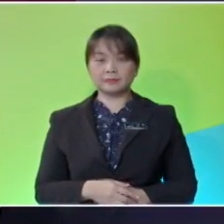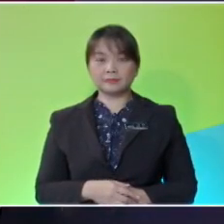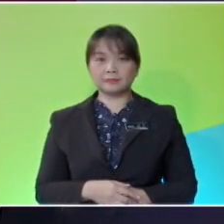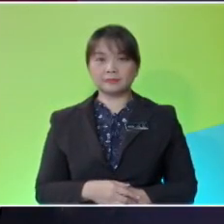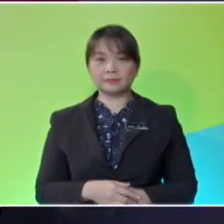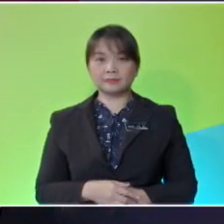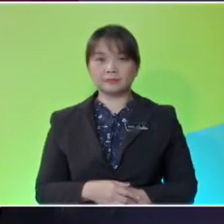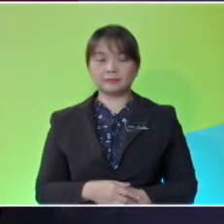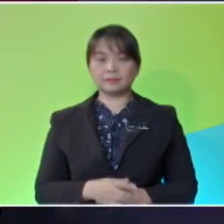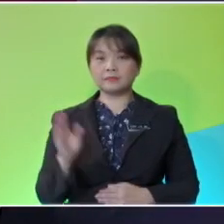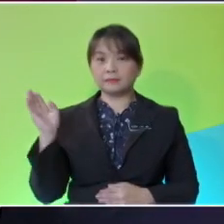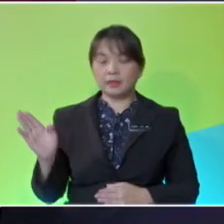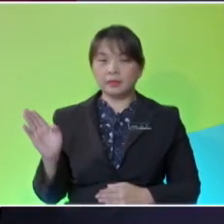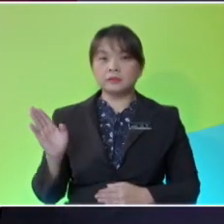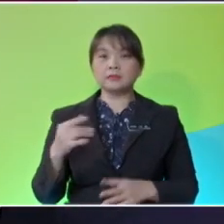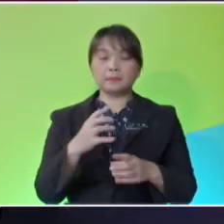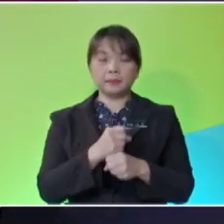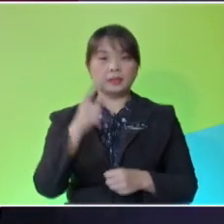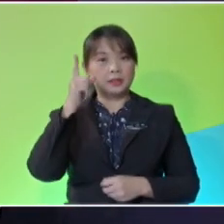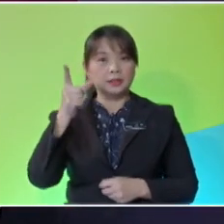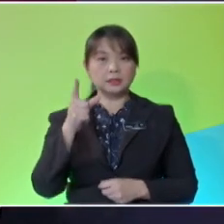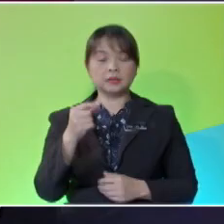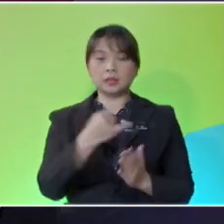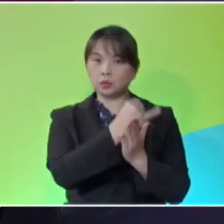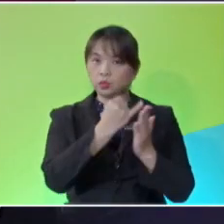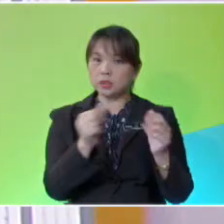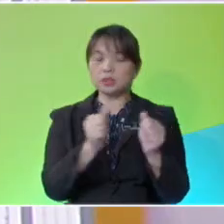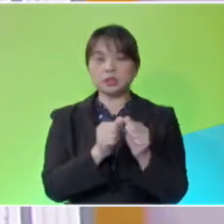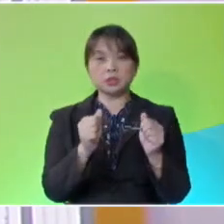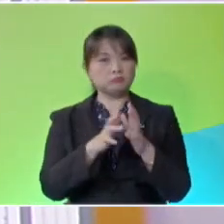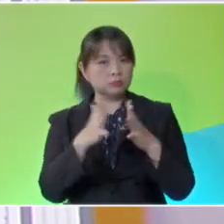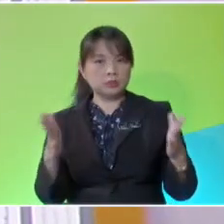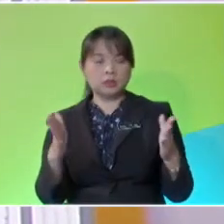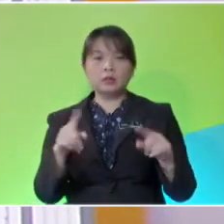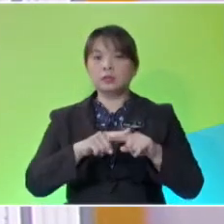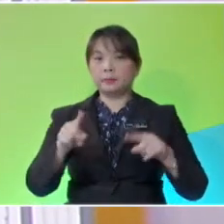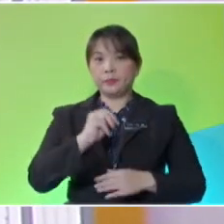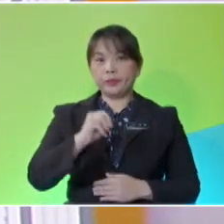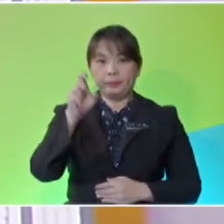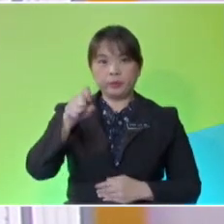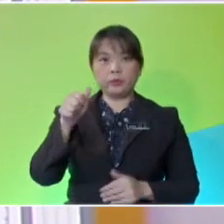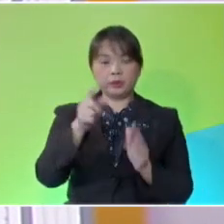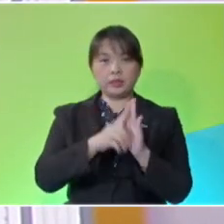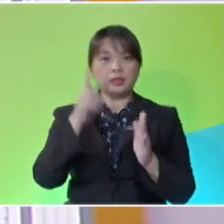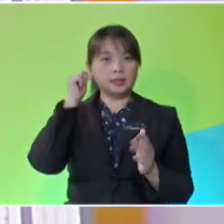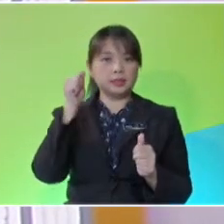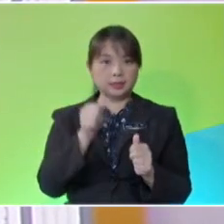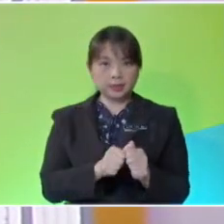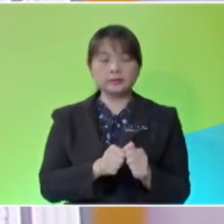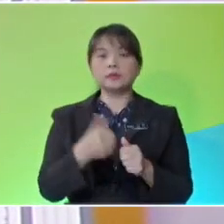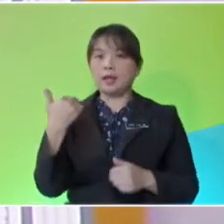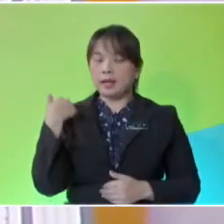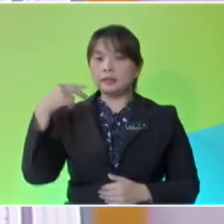ini saluran sungai yang dilukis secara besar tapi murid-murid perlu diingatkan juga ada peta yang